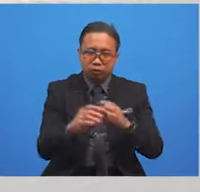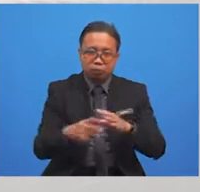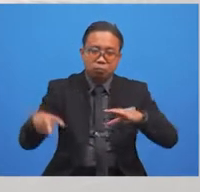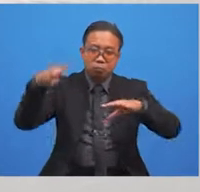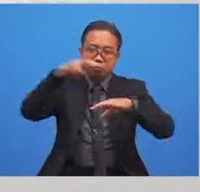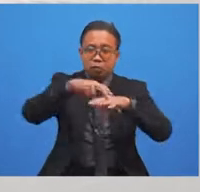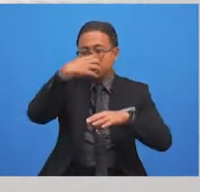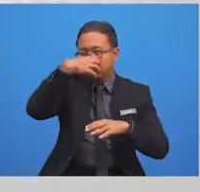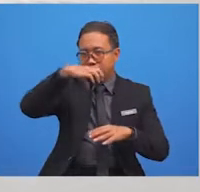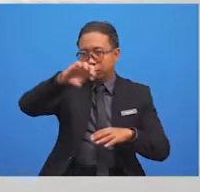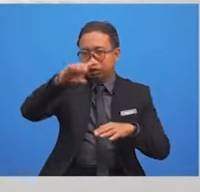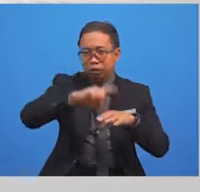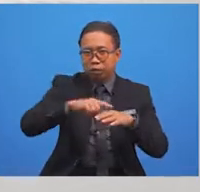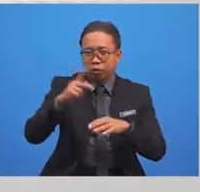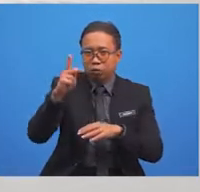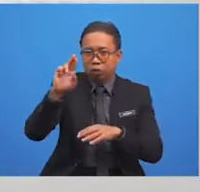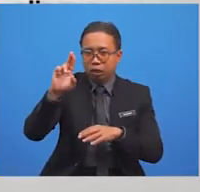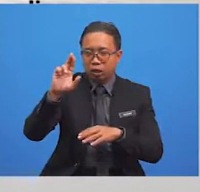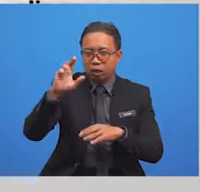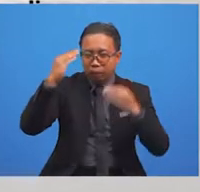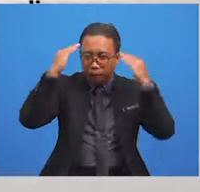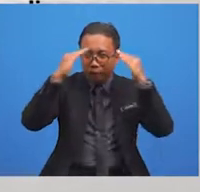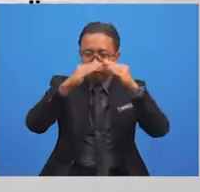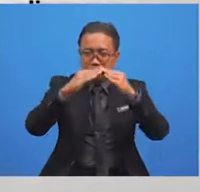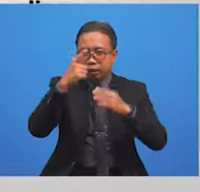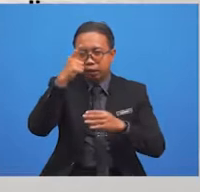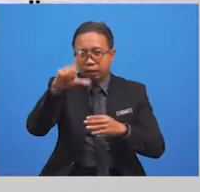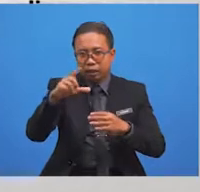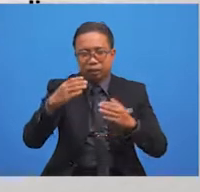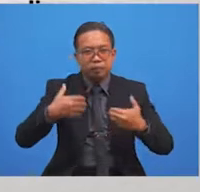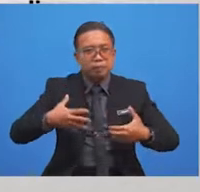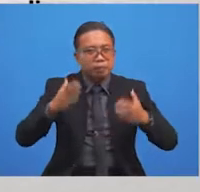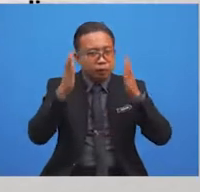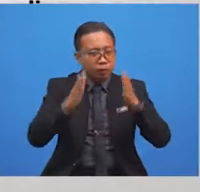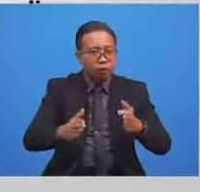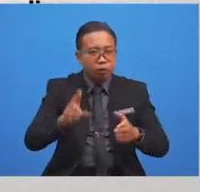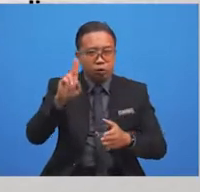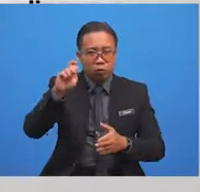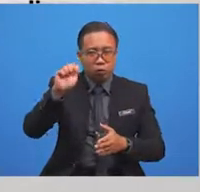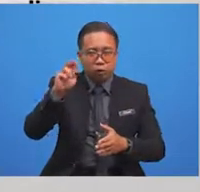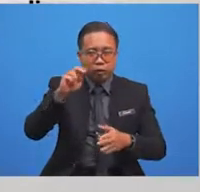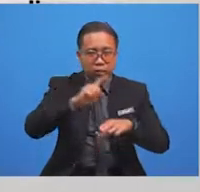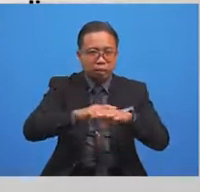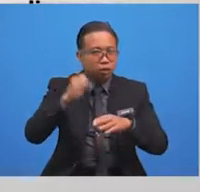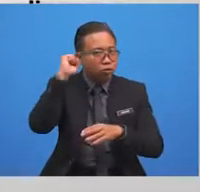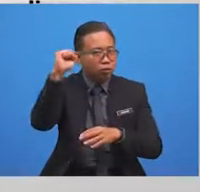di Kuala Gandah, Pahang dan melihat orang utan di Sepilok,